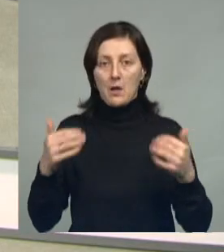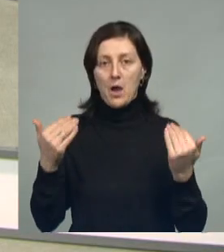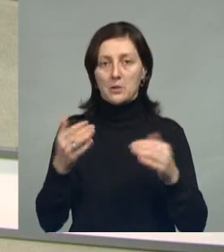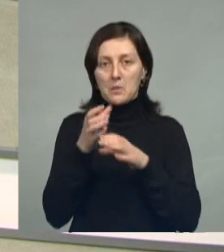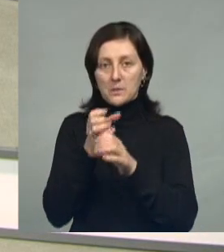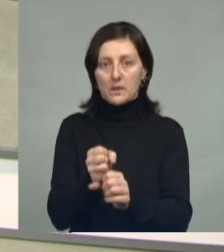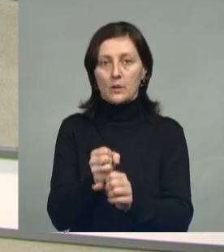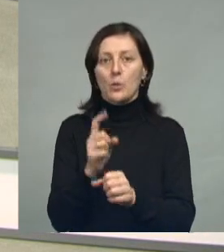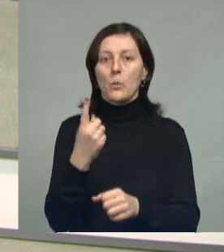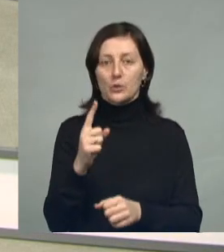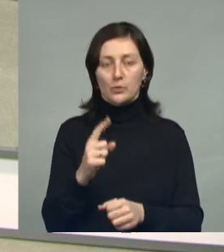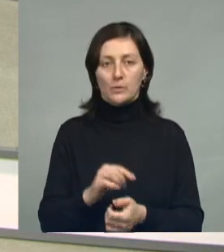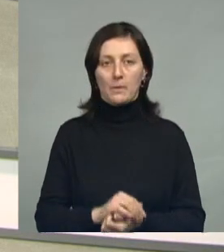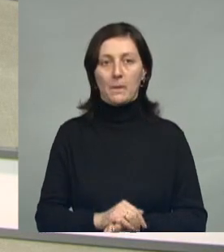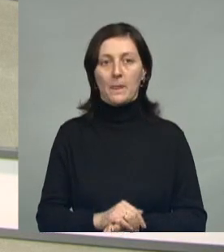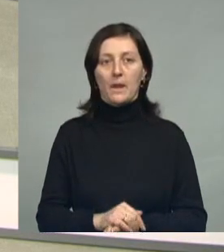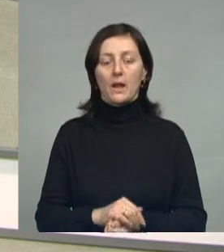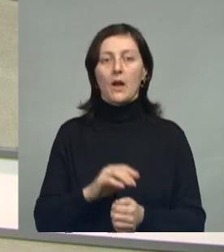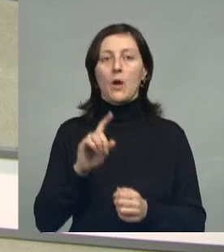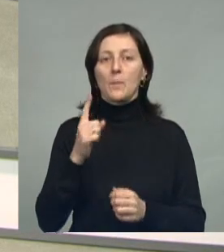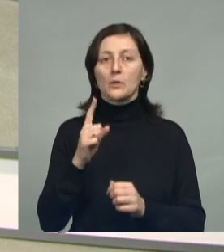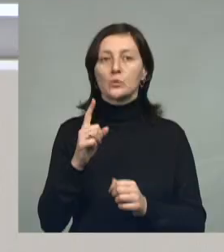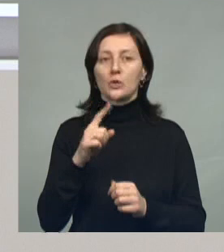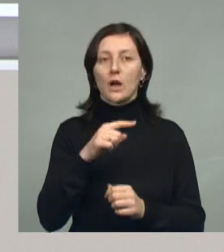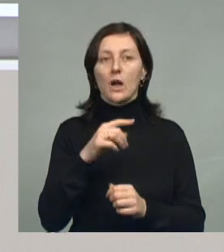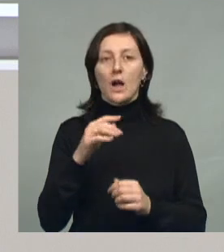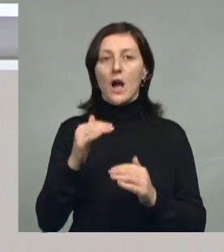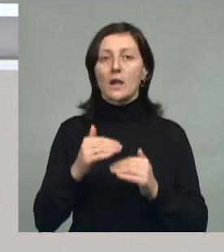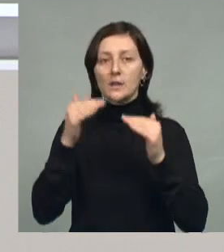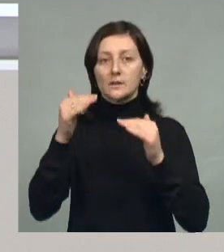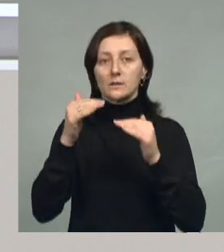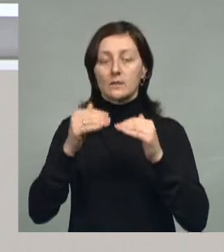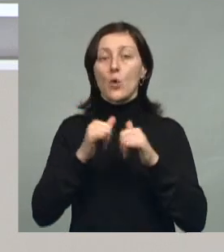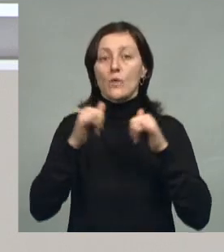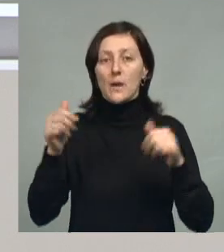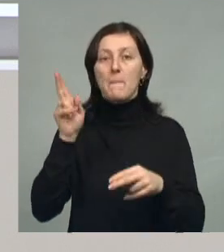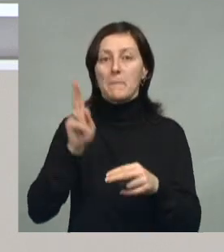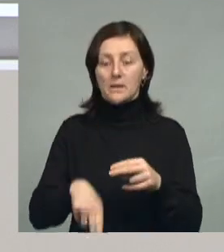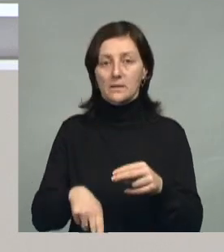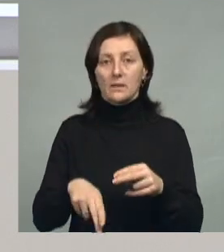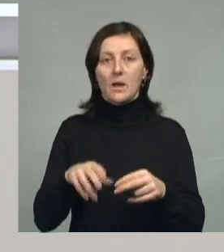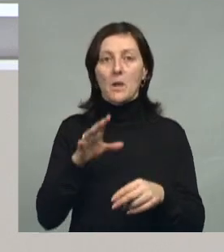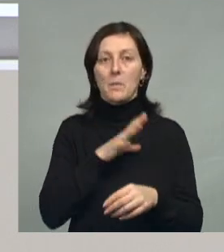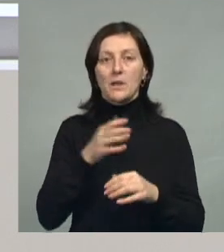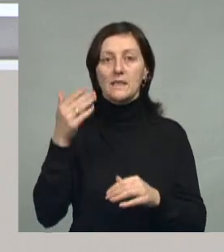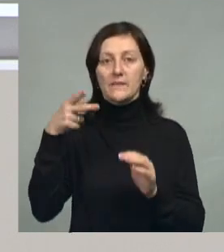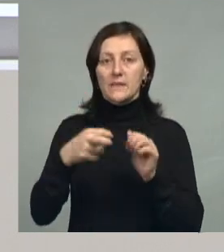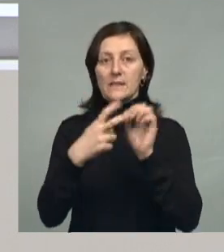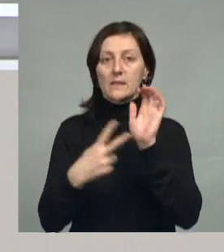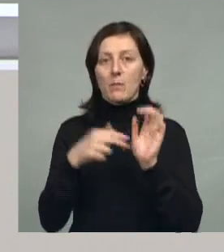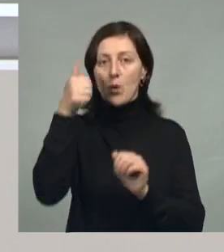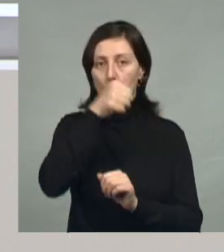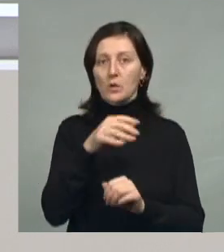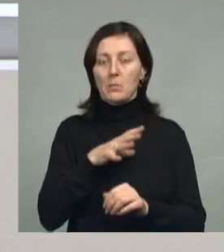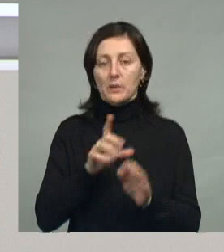скажи в чем причина ну во-первых раз те на перестала немного раньше с 2017 года рост от фиксирует пусть совсем незначительное но